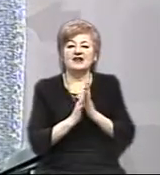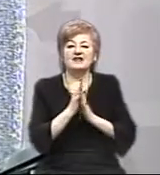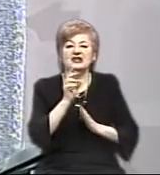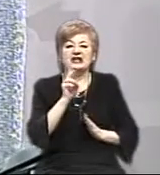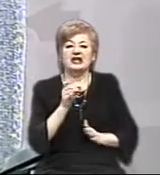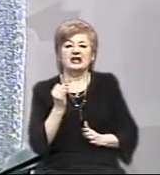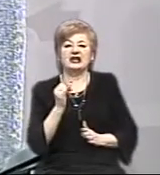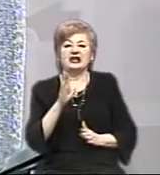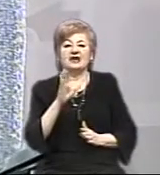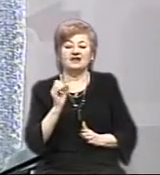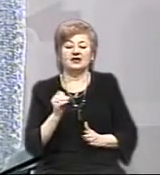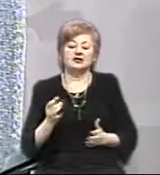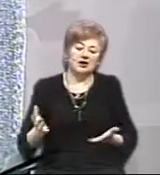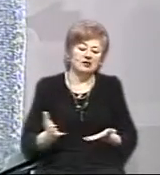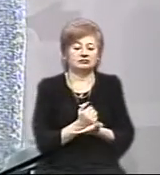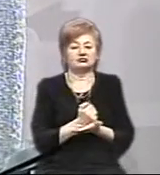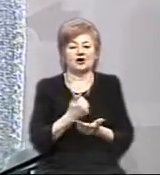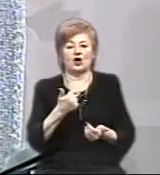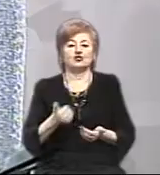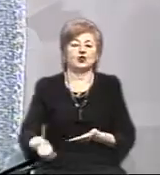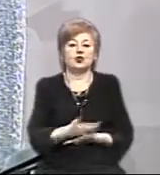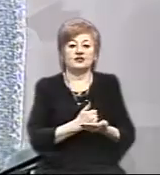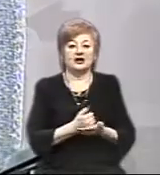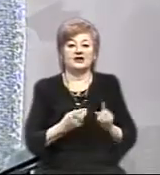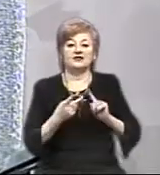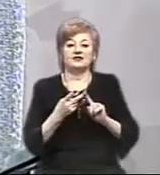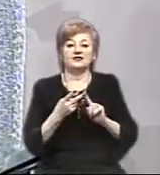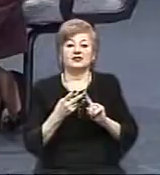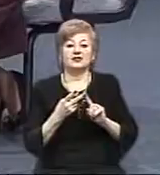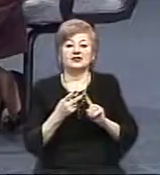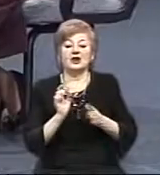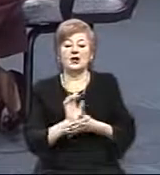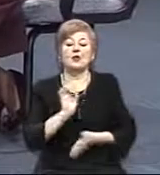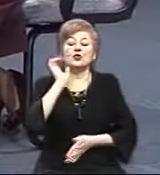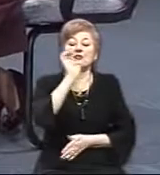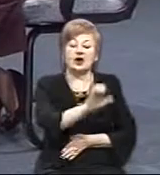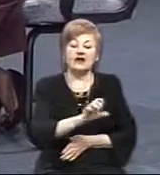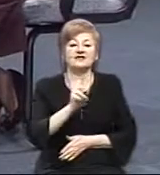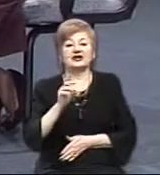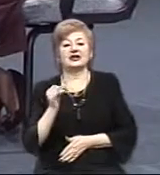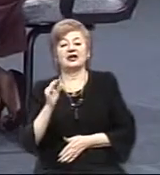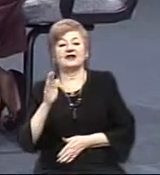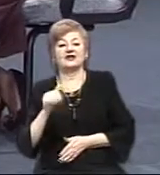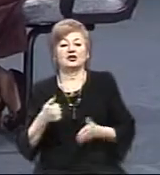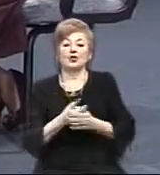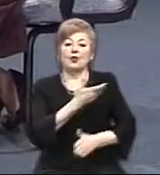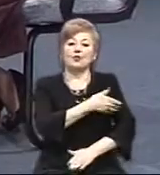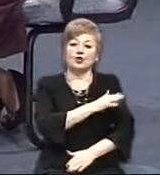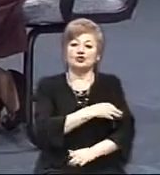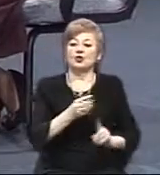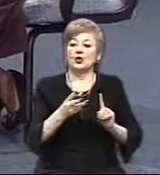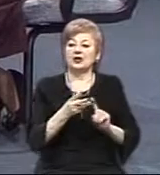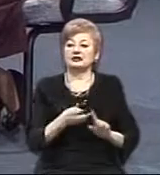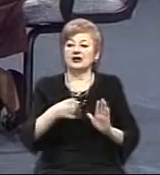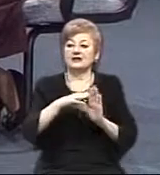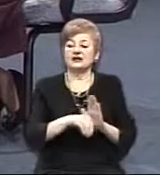і отримати небувалий врожай. Другого рівня розпочати експорт ківі до Польщі. Ми згадували сьогодні Польщу. А третього рівня започаткувати програму